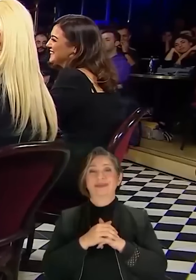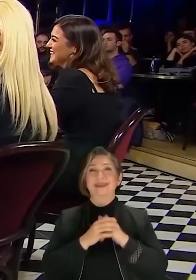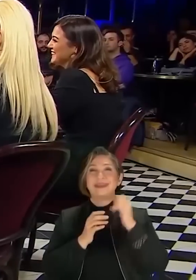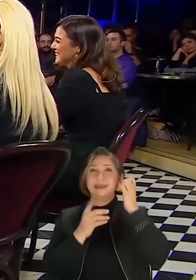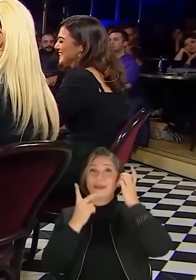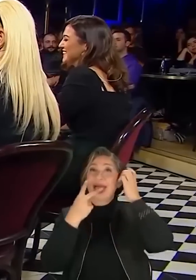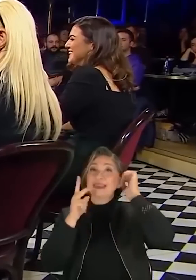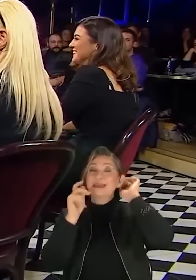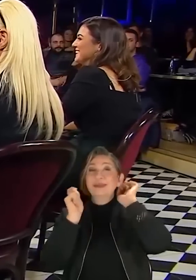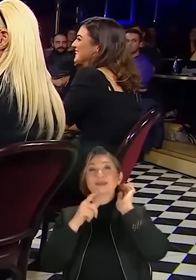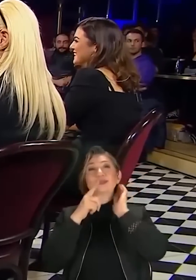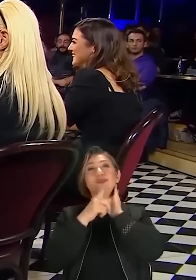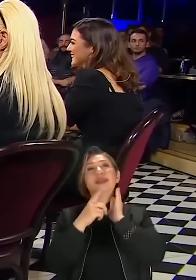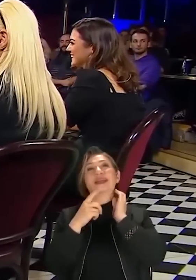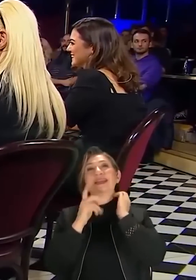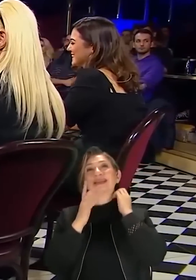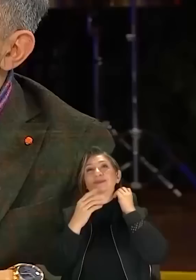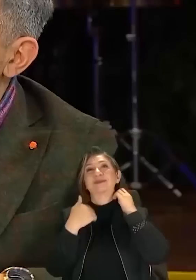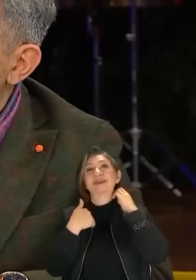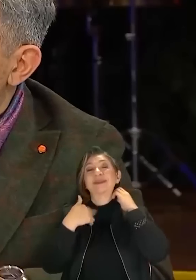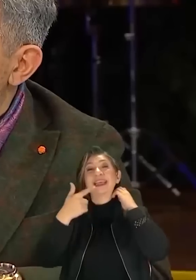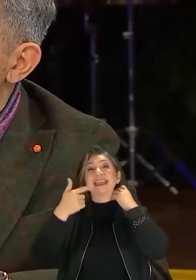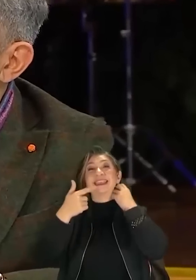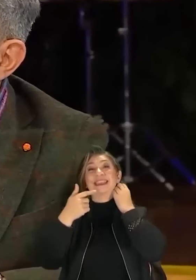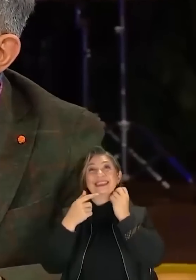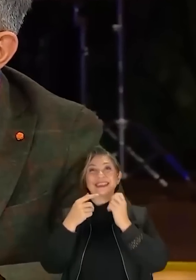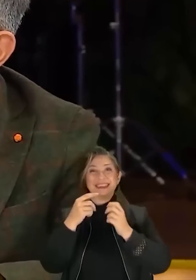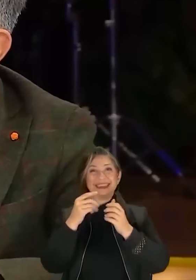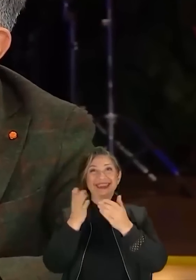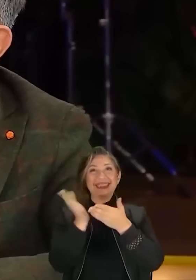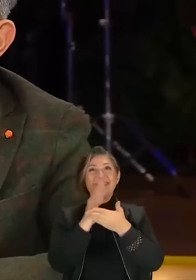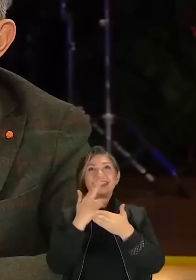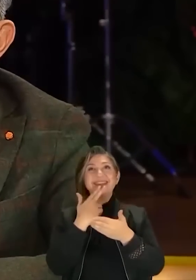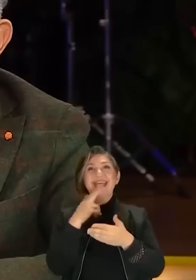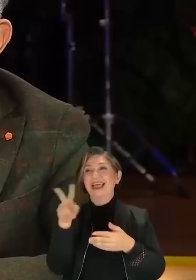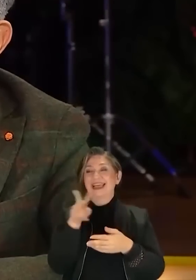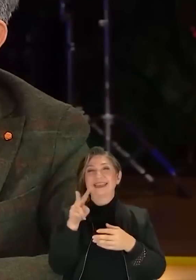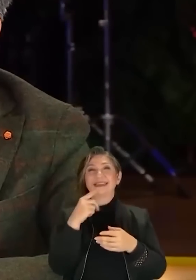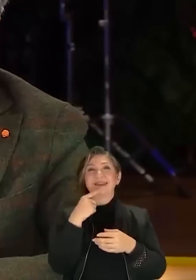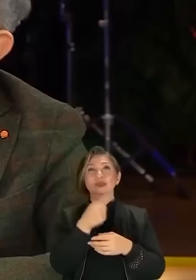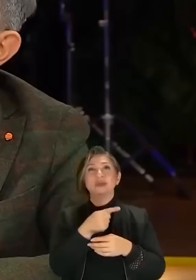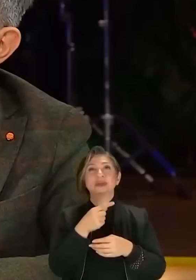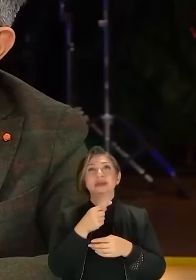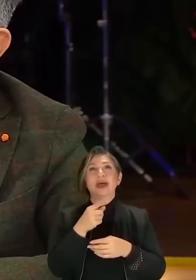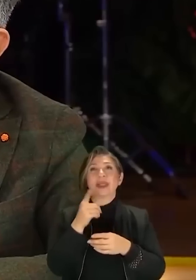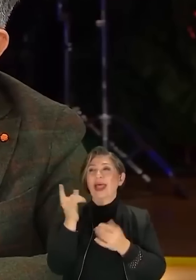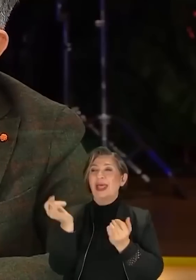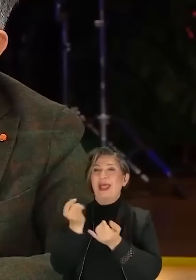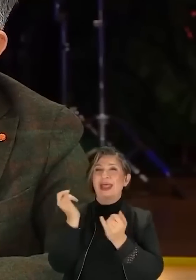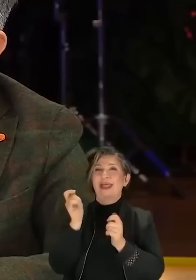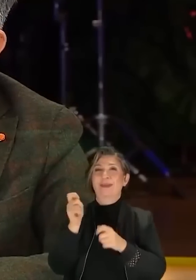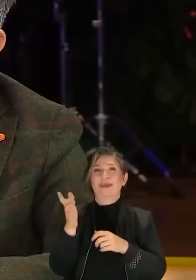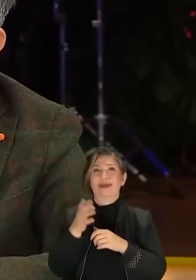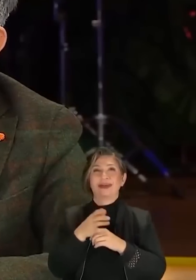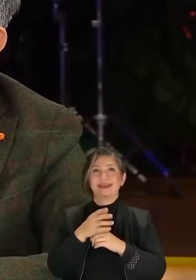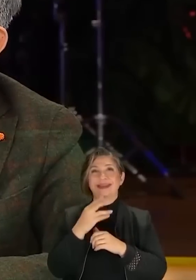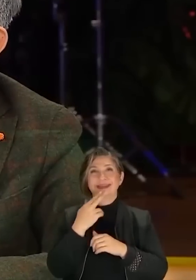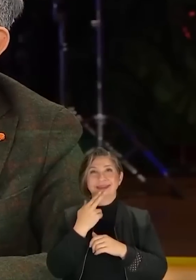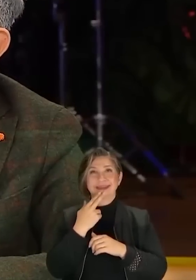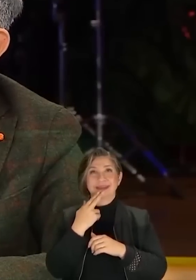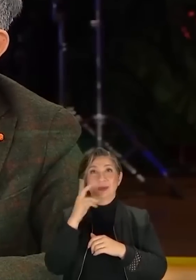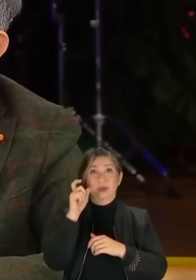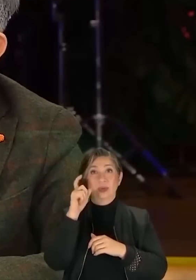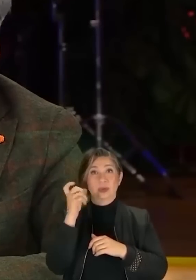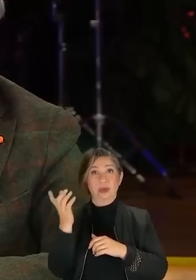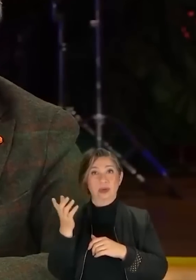bir açıklama yapmış. Bu da gitmiş bizim ikinci sayfadaki kızlar yok mu? İkinci sayfadaki kızları yiyor. Kızlar, onlar